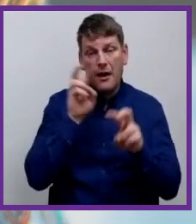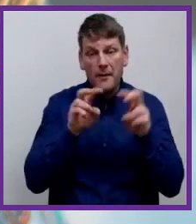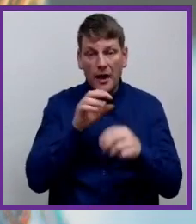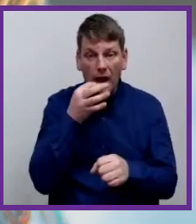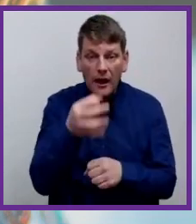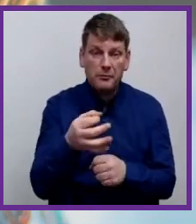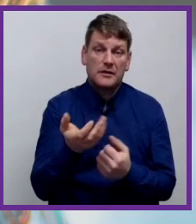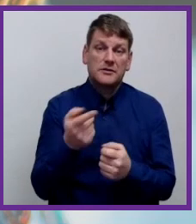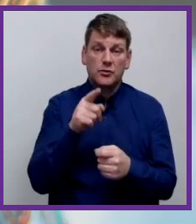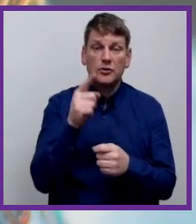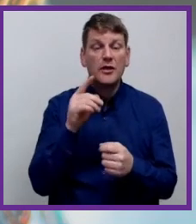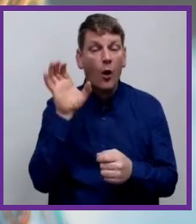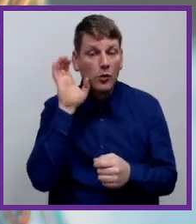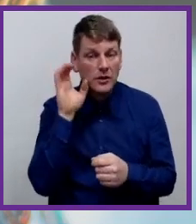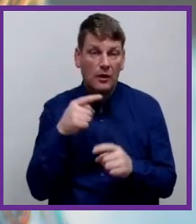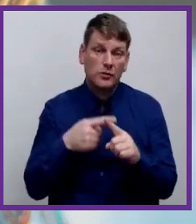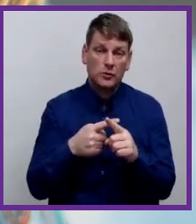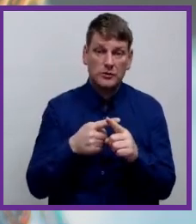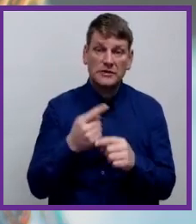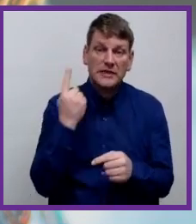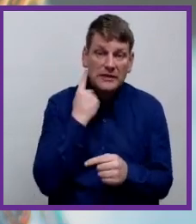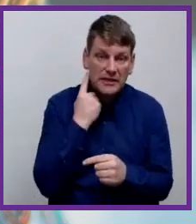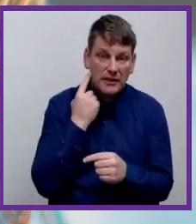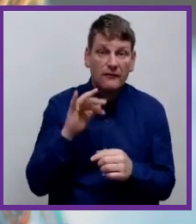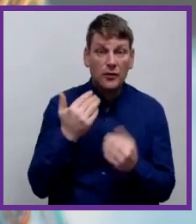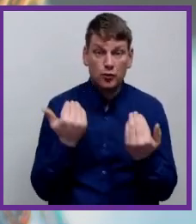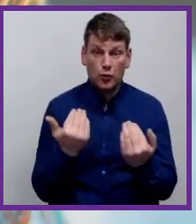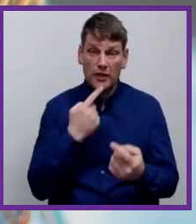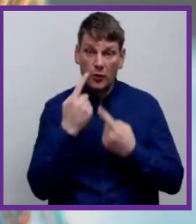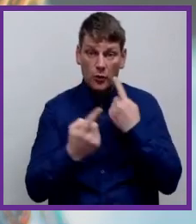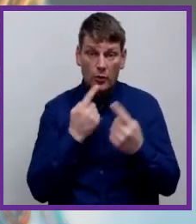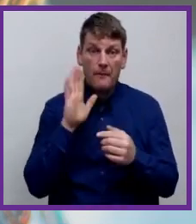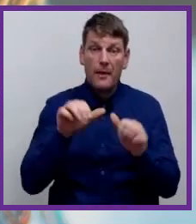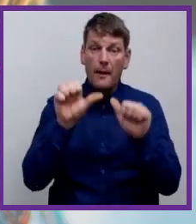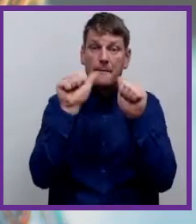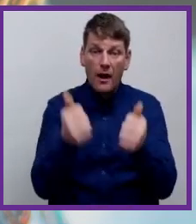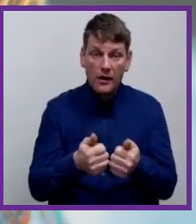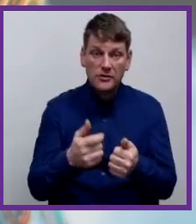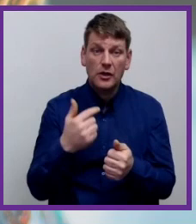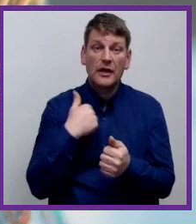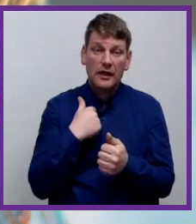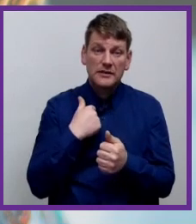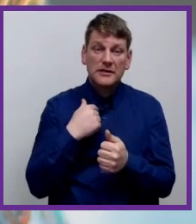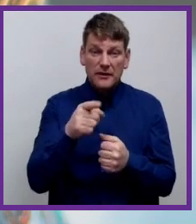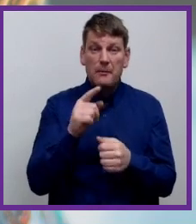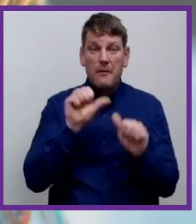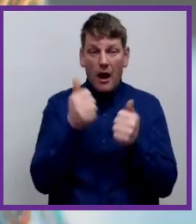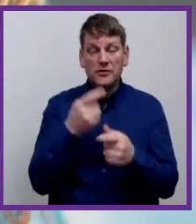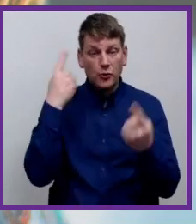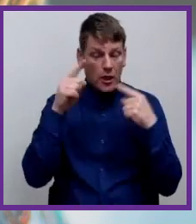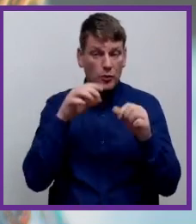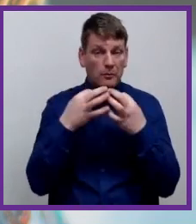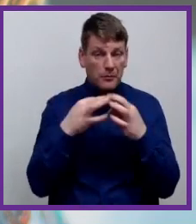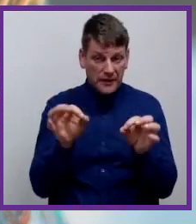un sadzirdēt atšķirīgos viedokļus. Lai arī šodien runājam par mākslu, es aicinu savu mākslas un radošās